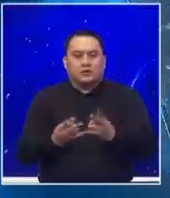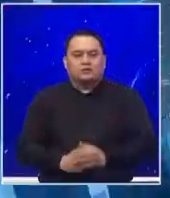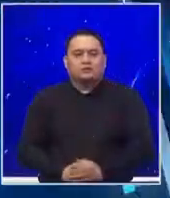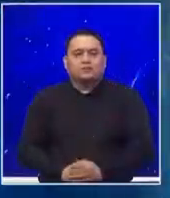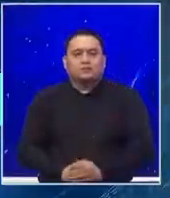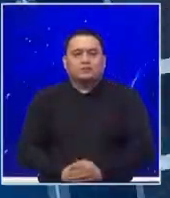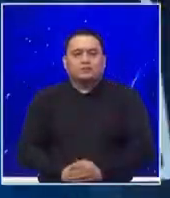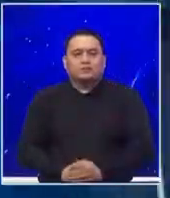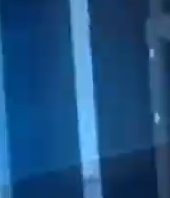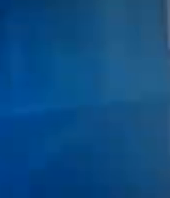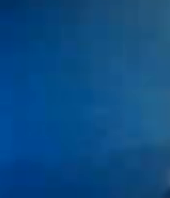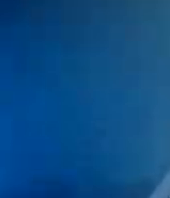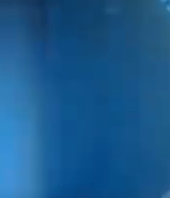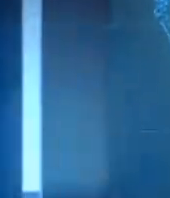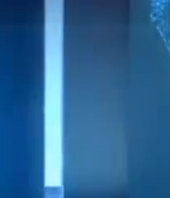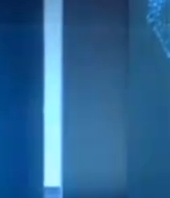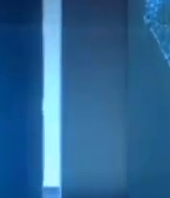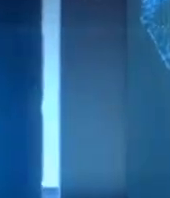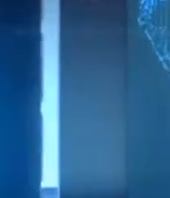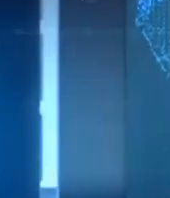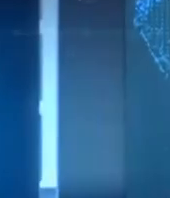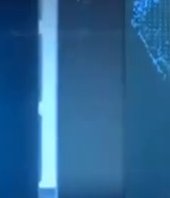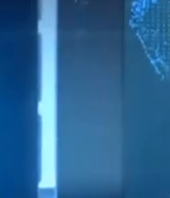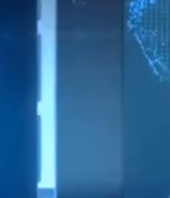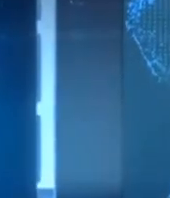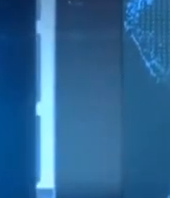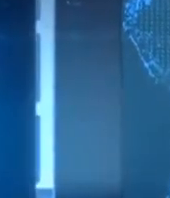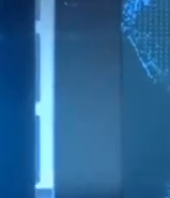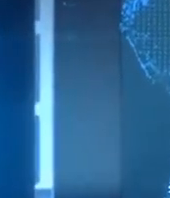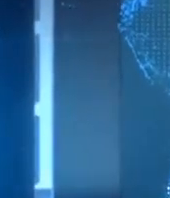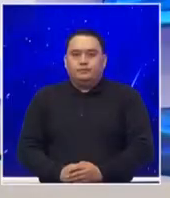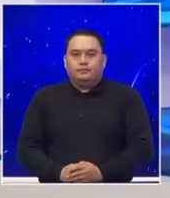Әзиза Ғазиязқызы, Ринат Өтеев, Нұрсұлтан.